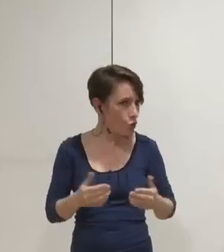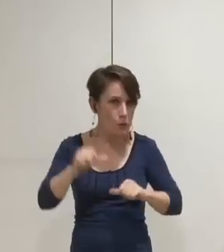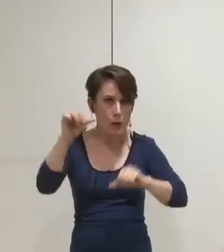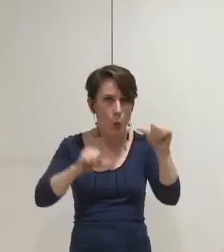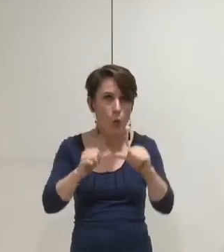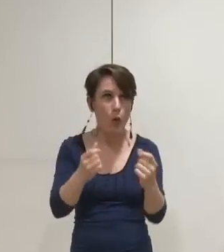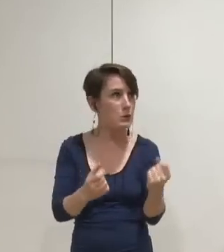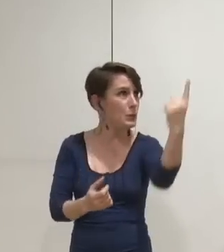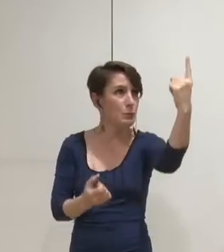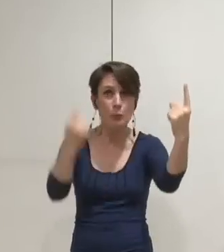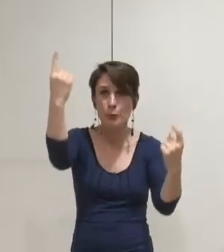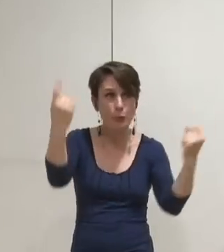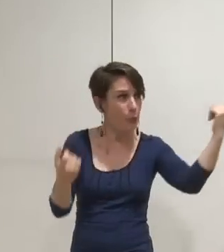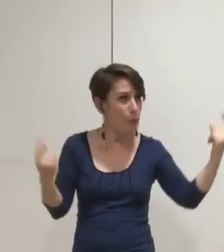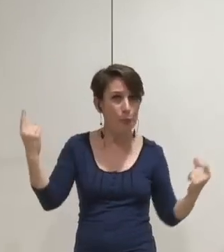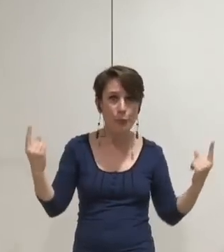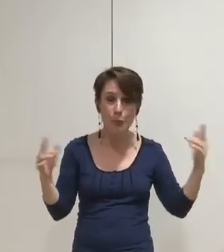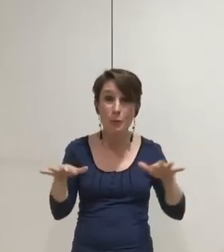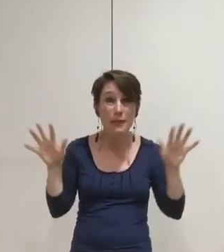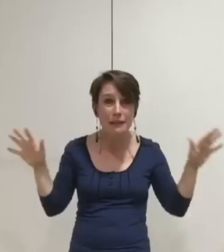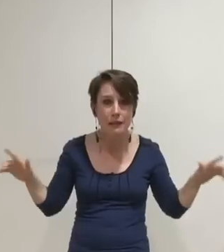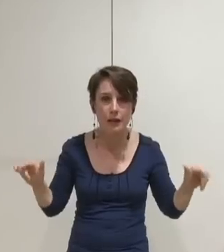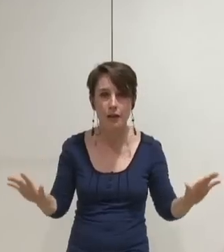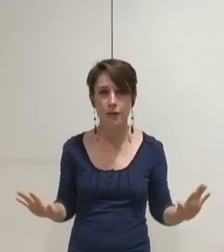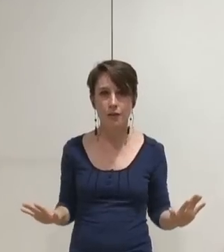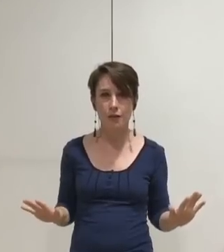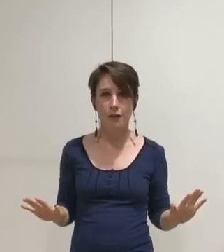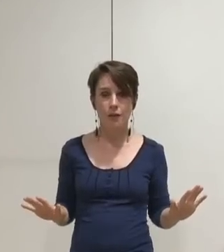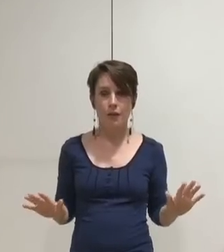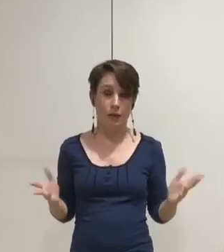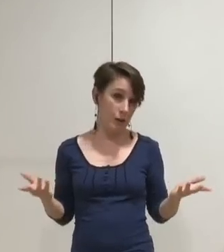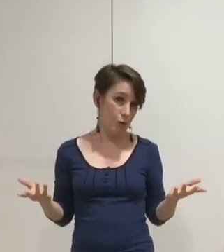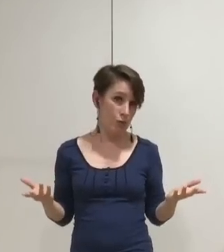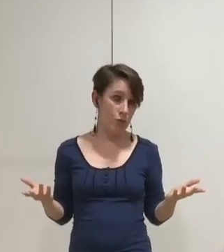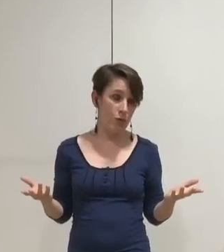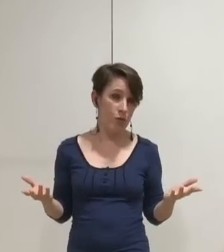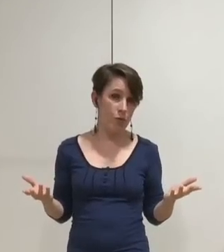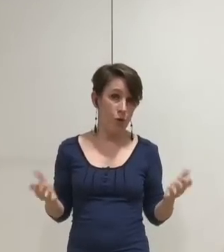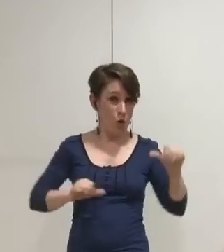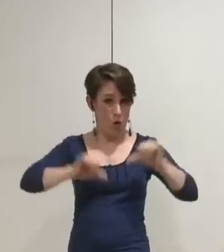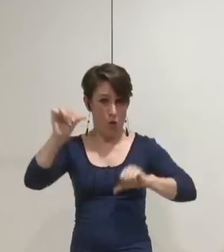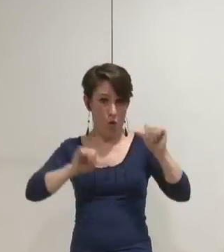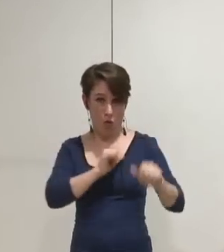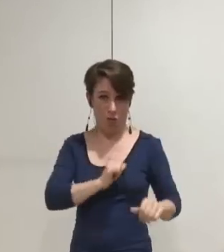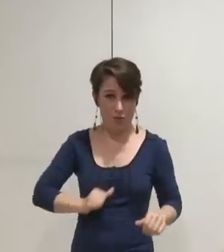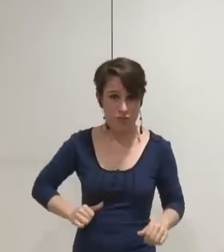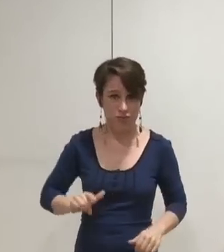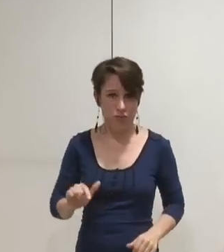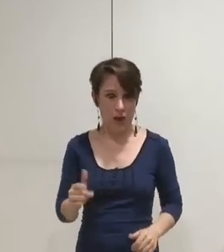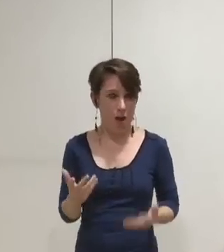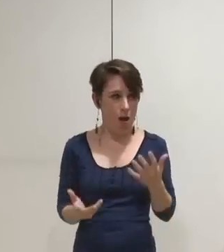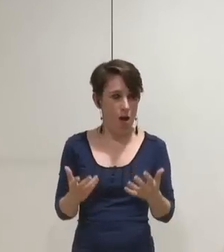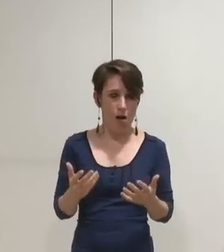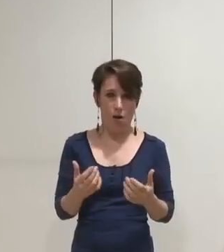vive et dans cette concurrence très très vive la question majeure est de résoudre les